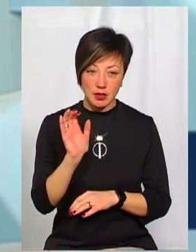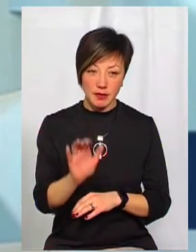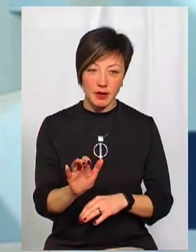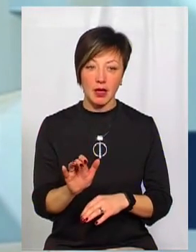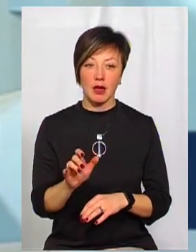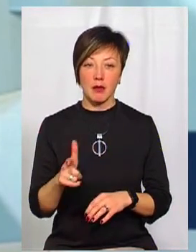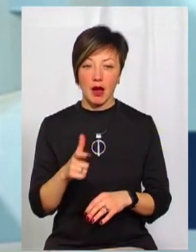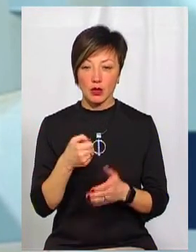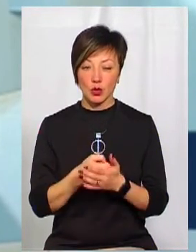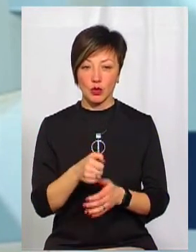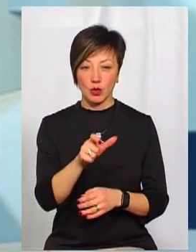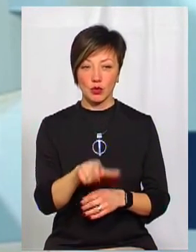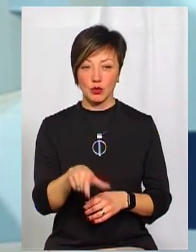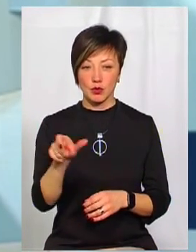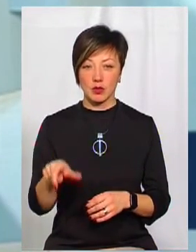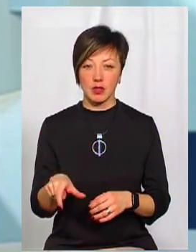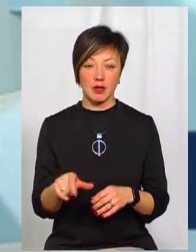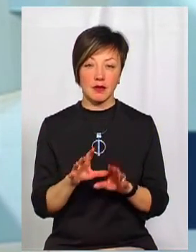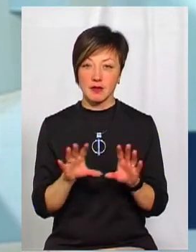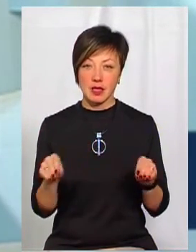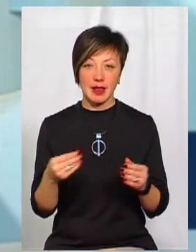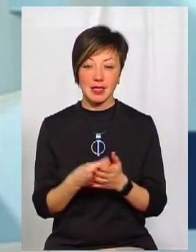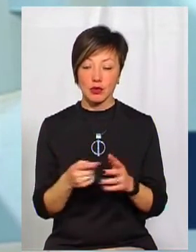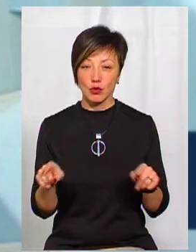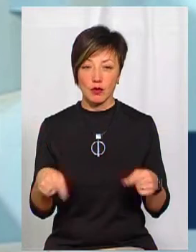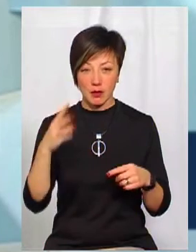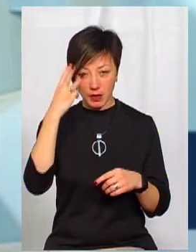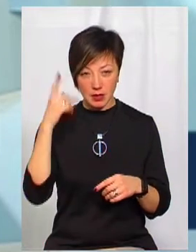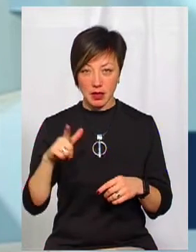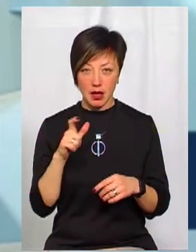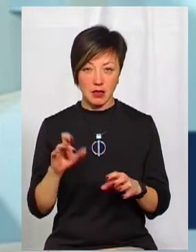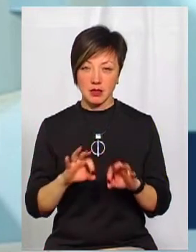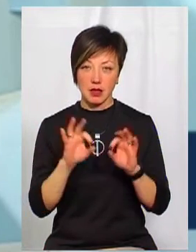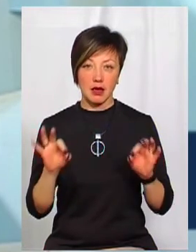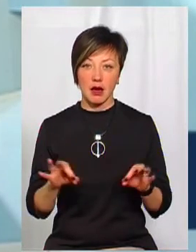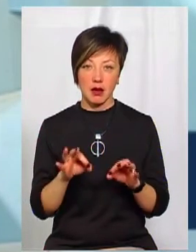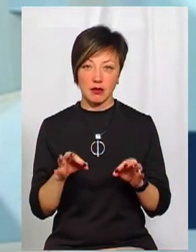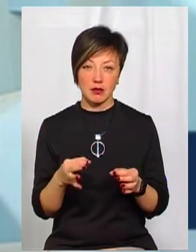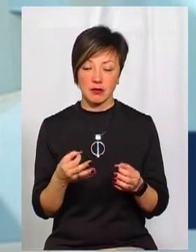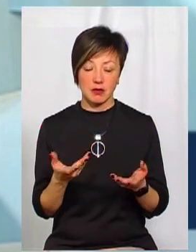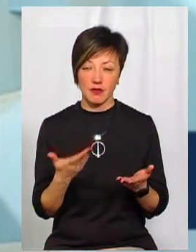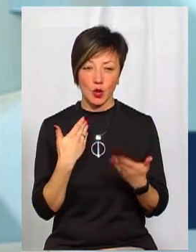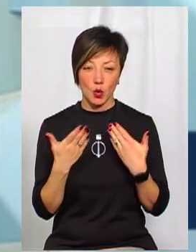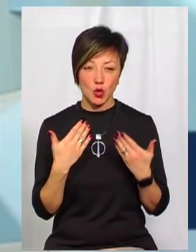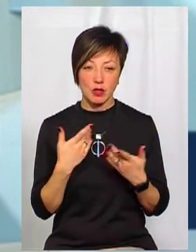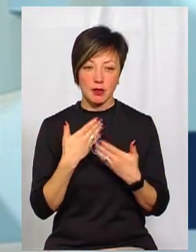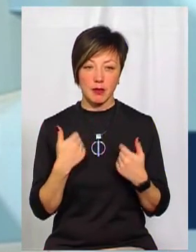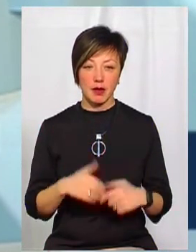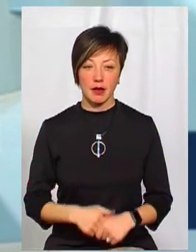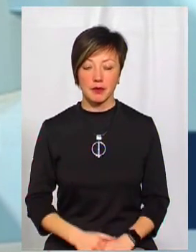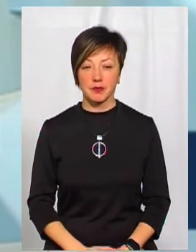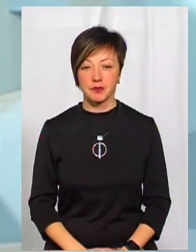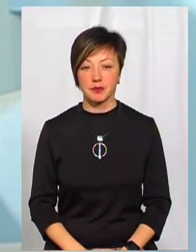споживача. Все, ми на ціноутворення «Хмельницькгаз» абсолютно ніякого до ціноутворення ніякого відношення